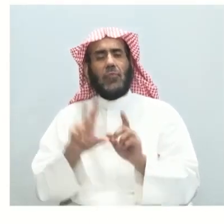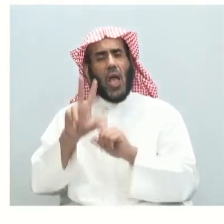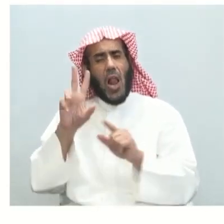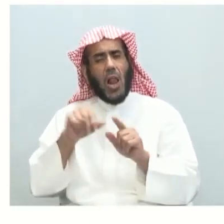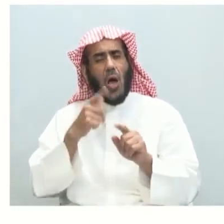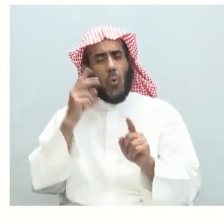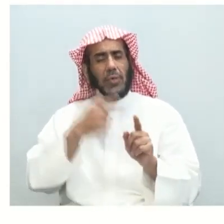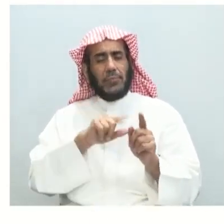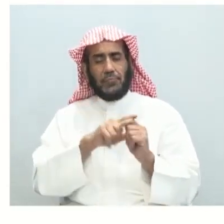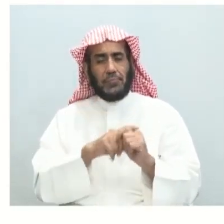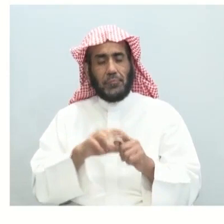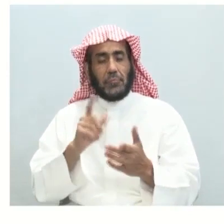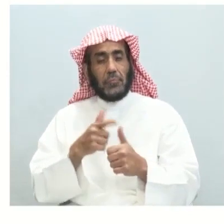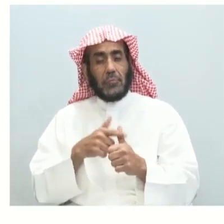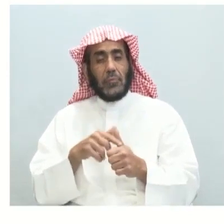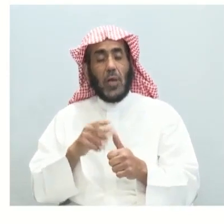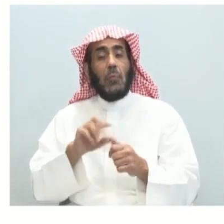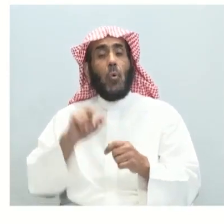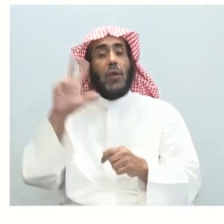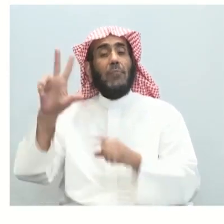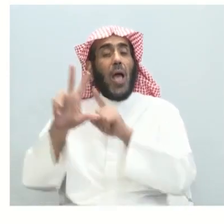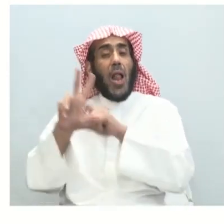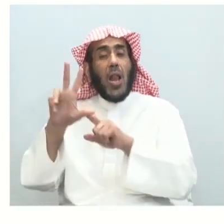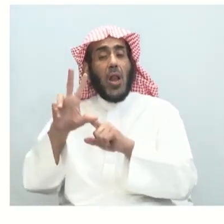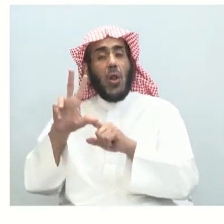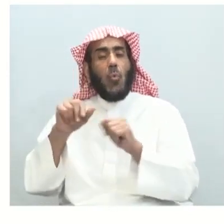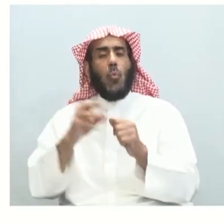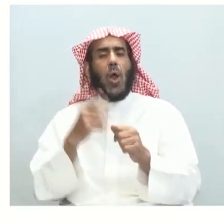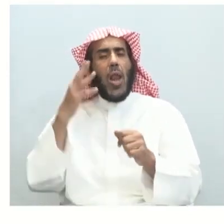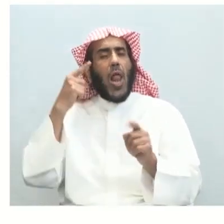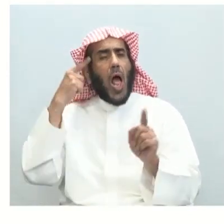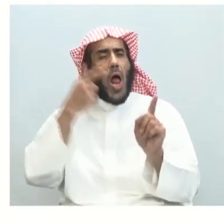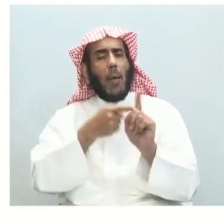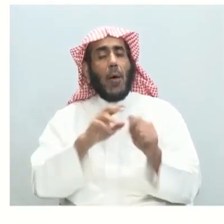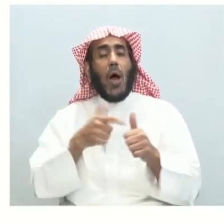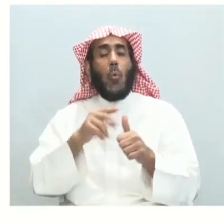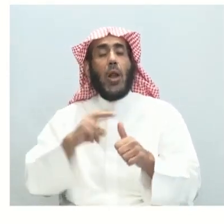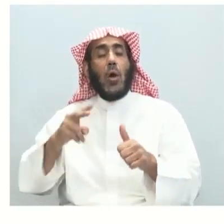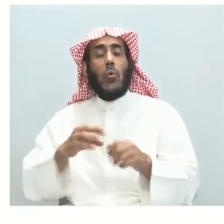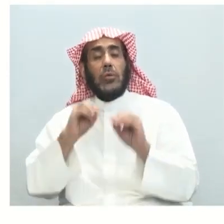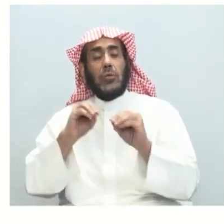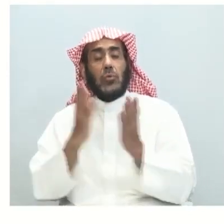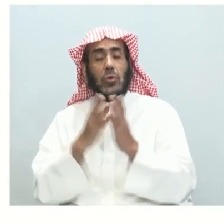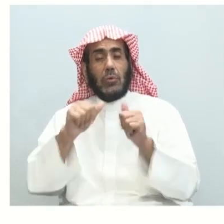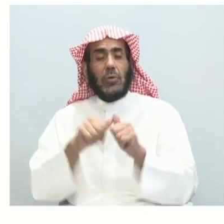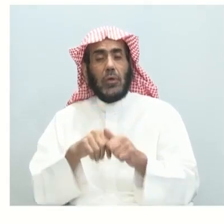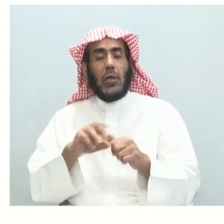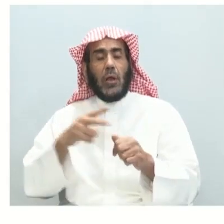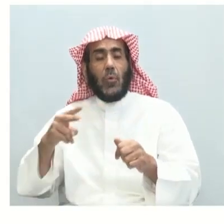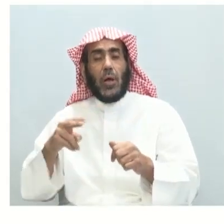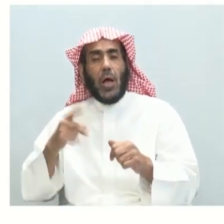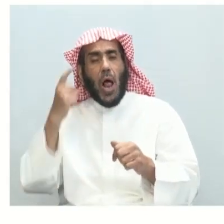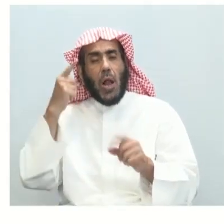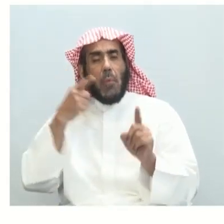اولا المعرف بال والعلم اذا هذا اول نوع باذن الله سندرسه انا وانتم من انواع